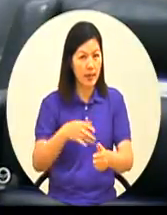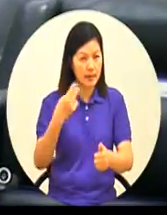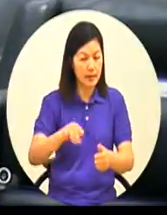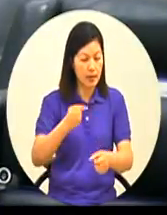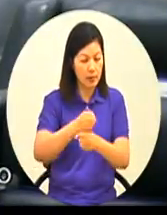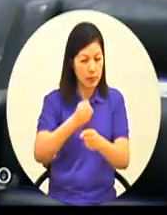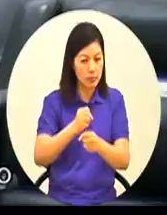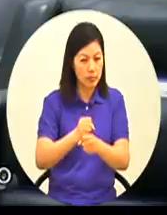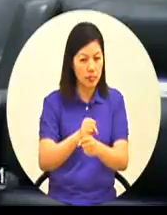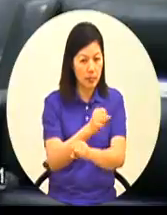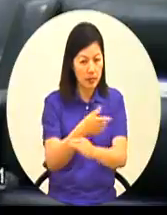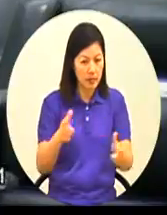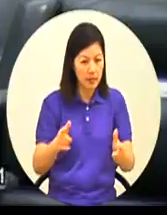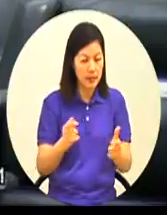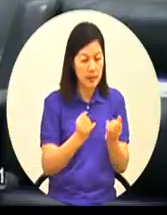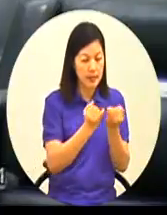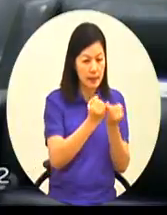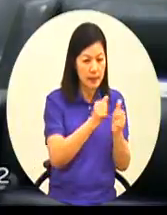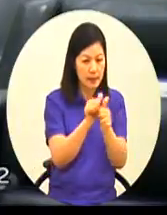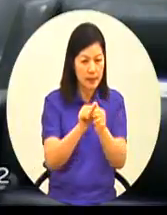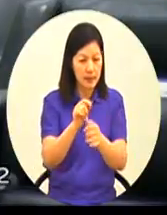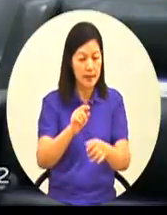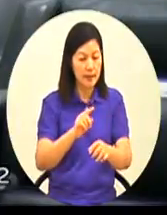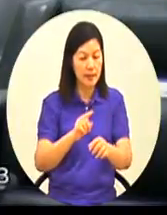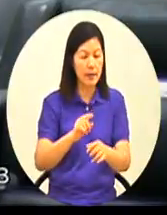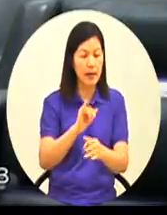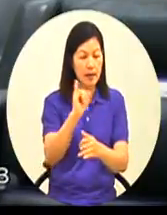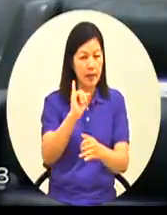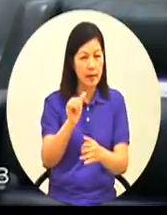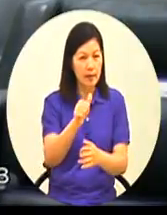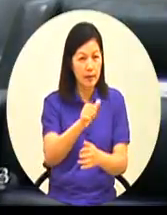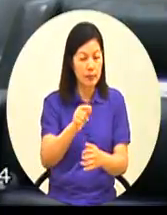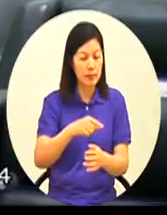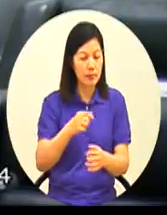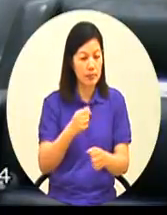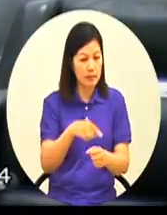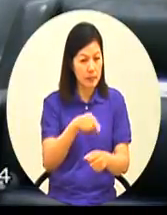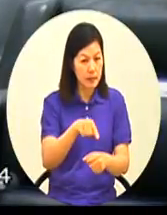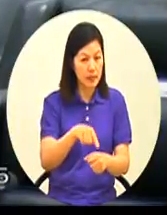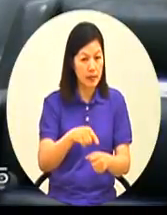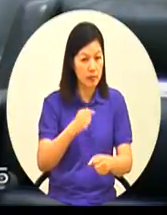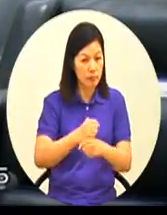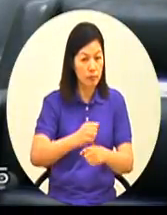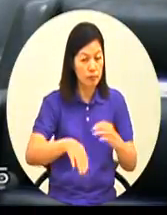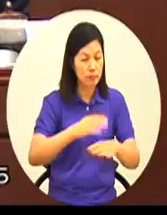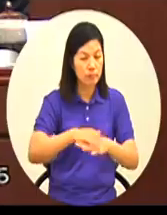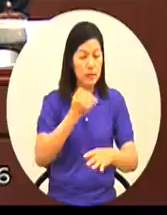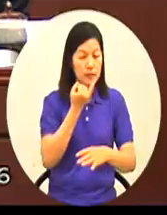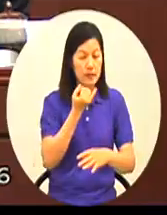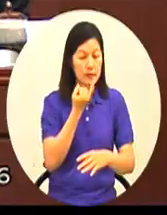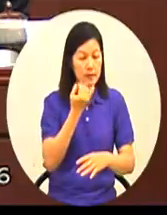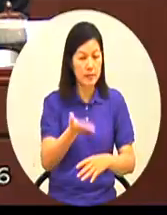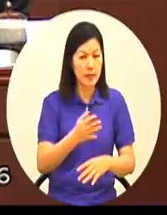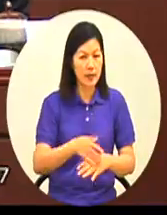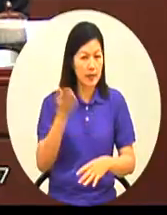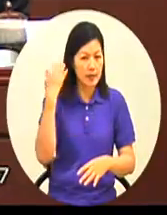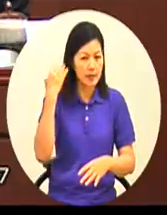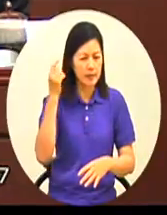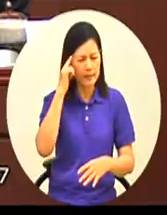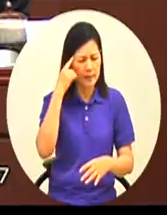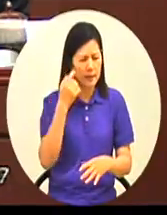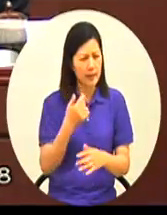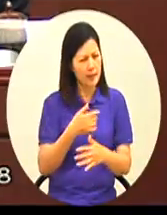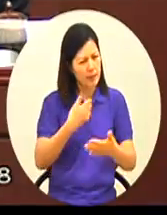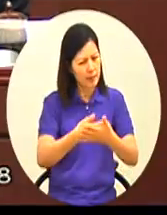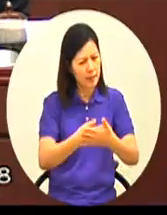元性别的一个重视，那我想这应该是不是可以做得到的。 我们目前当然过去我们也有思考到是不是跟 e 卡通